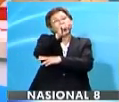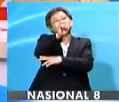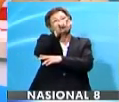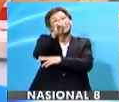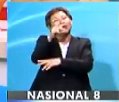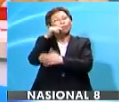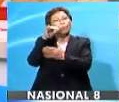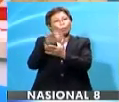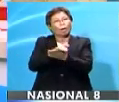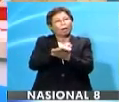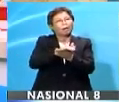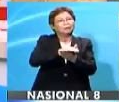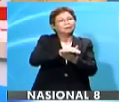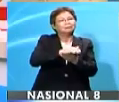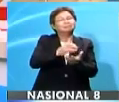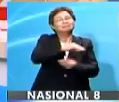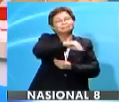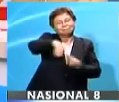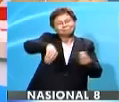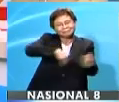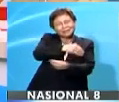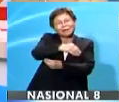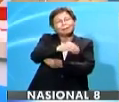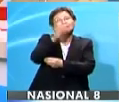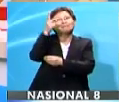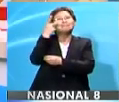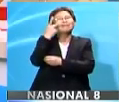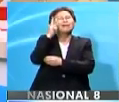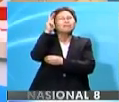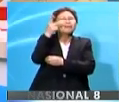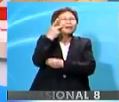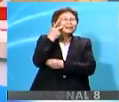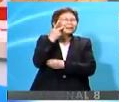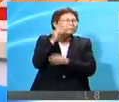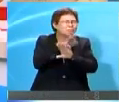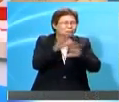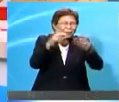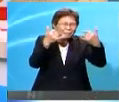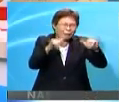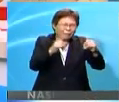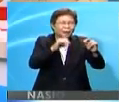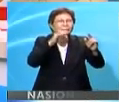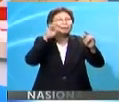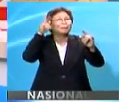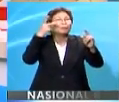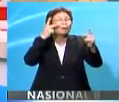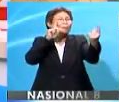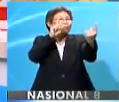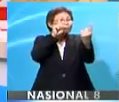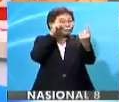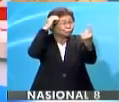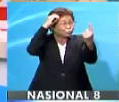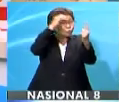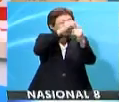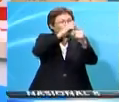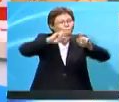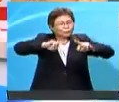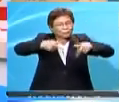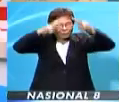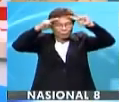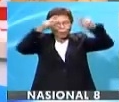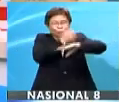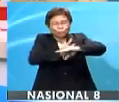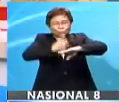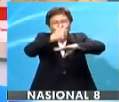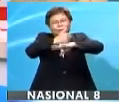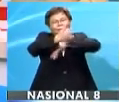sebagai cagaran berpolitik. Tegasnya, berpolitik bukan satu permainan, malah bertujuan membawa kedamaian dan mewujudkan negara yang